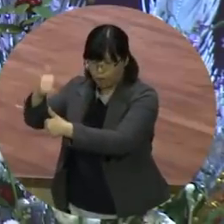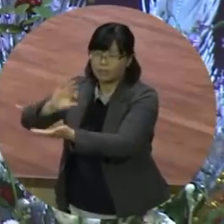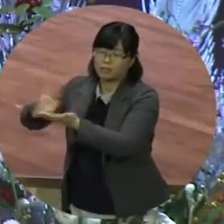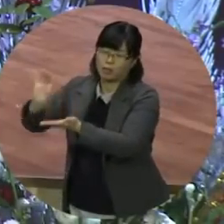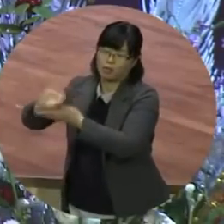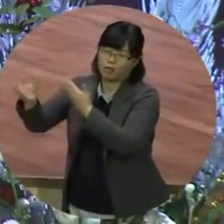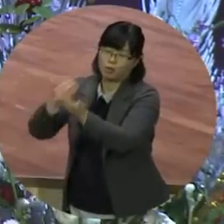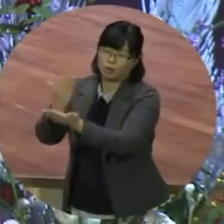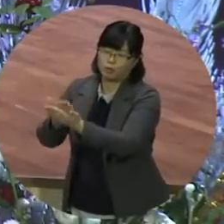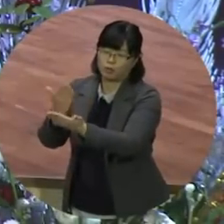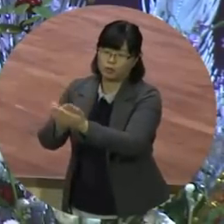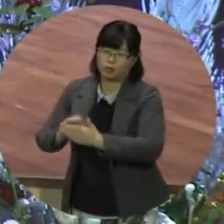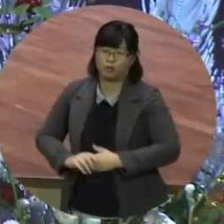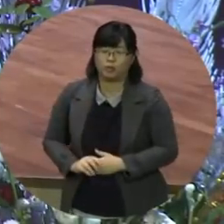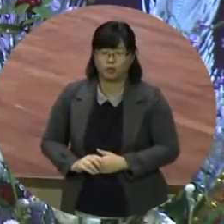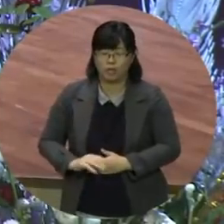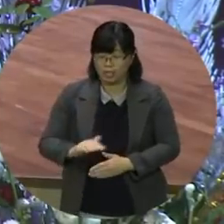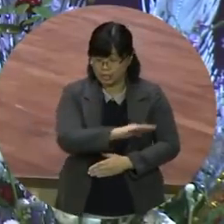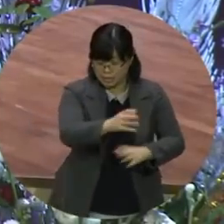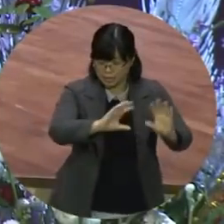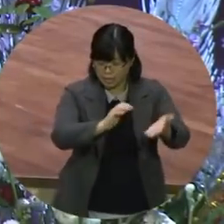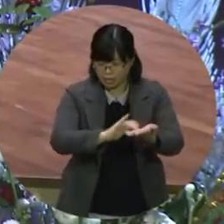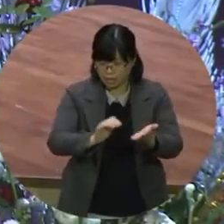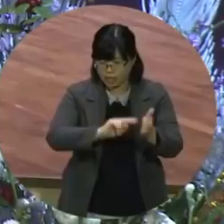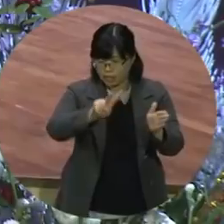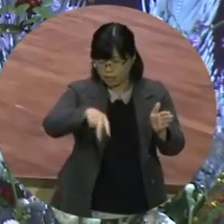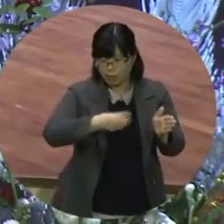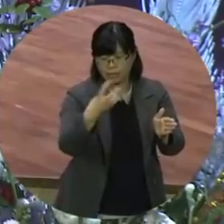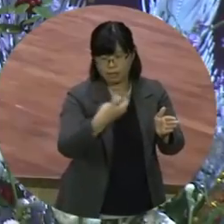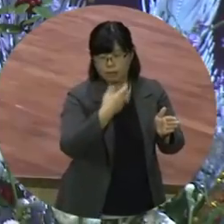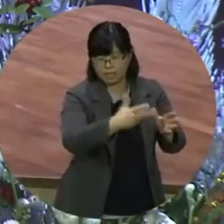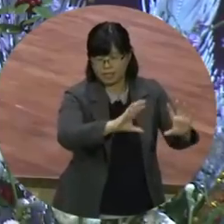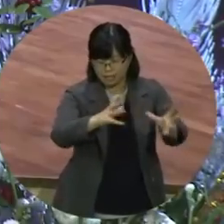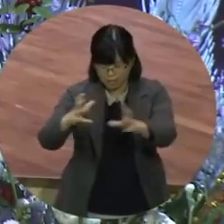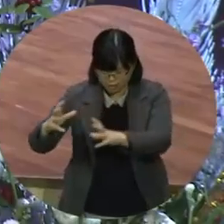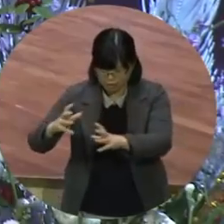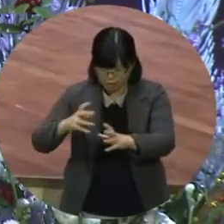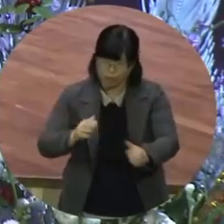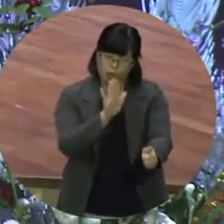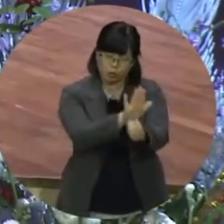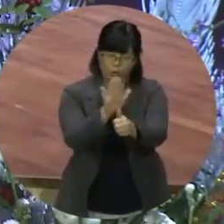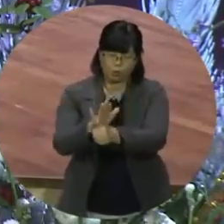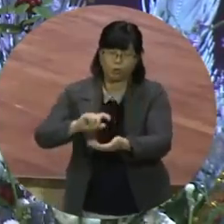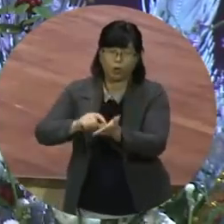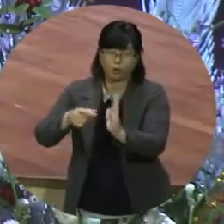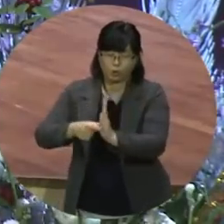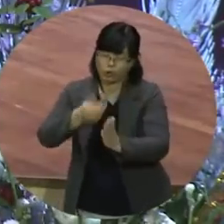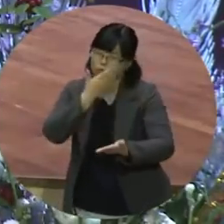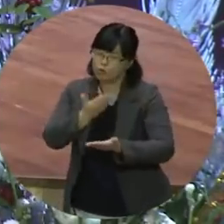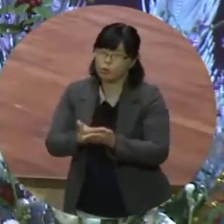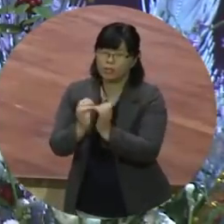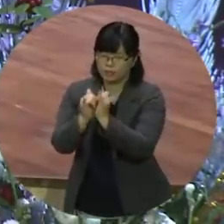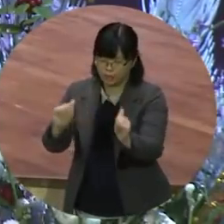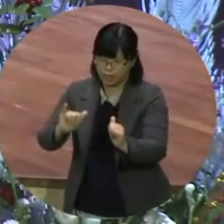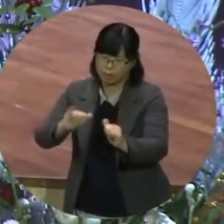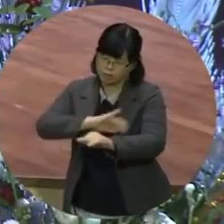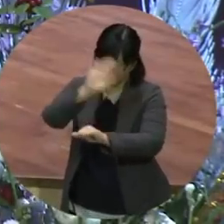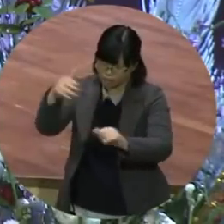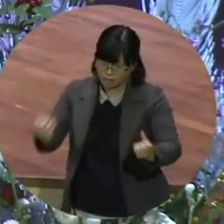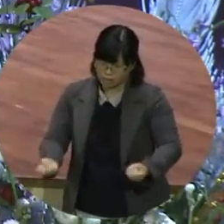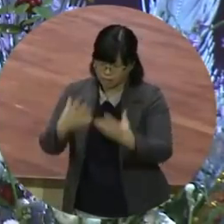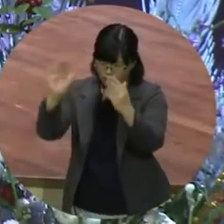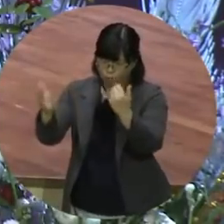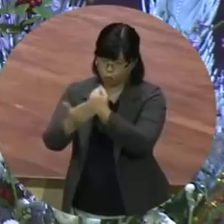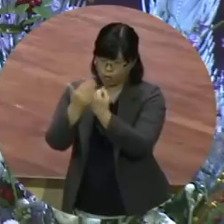있는 주님의 영혼들이 많이 일어나게 하여 주옵소서. 오늘도 맡겨진 직분 따라 충성하는